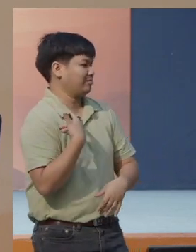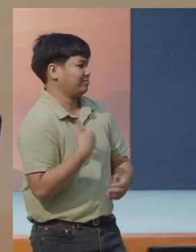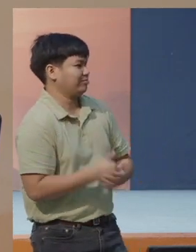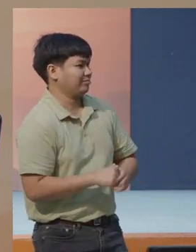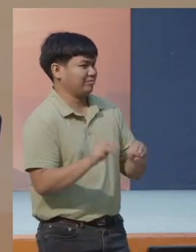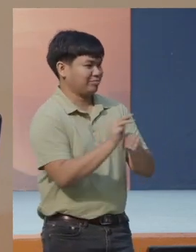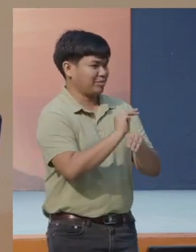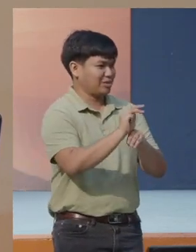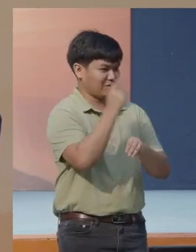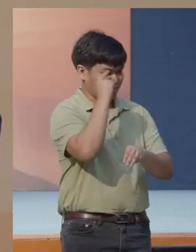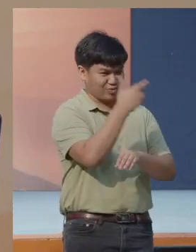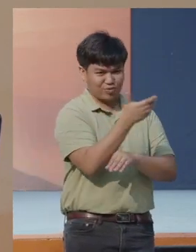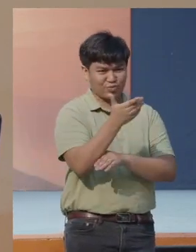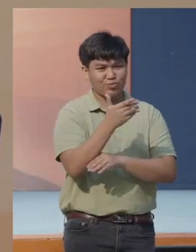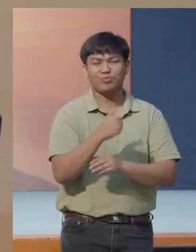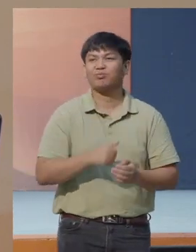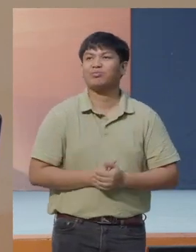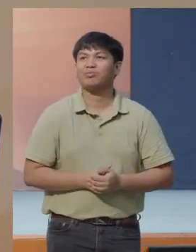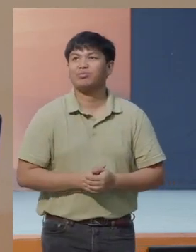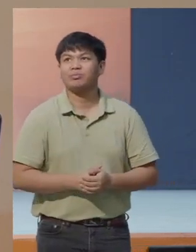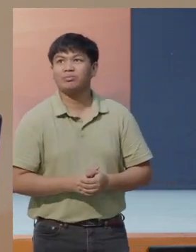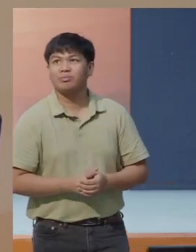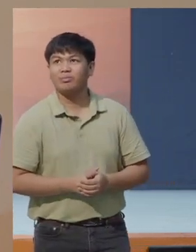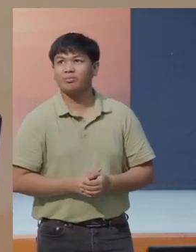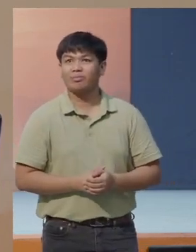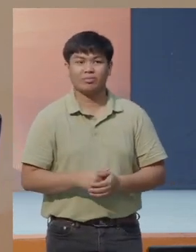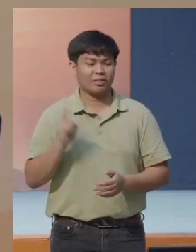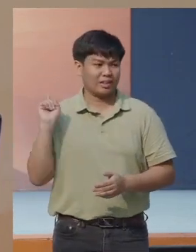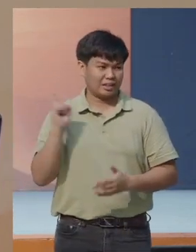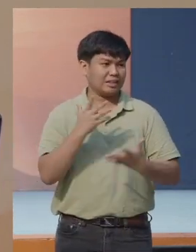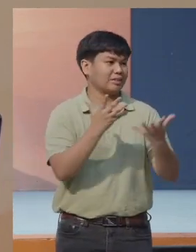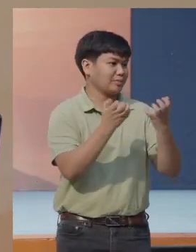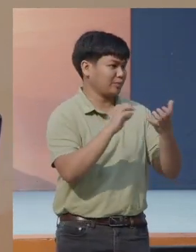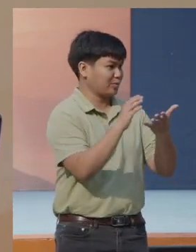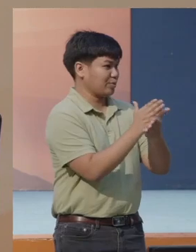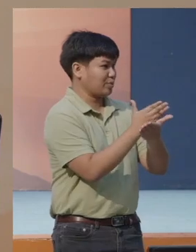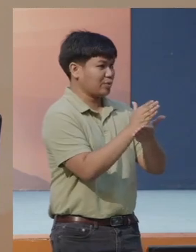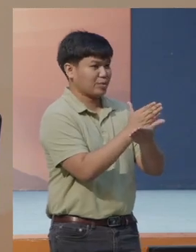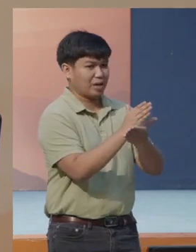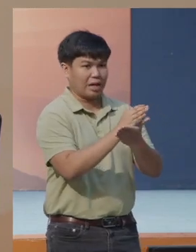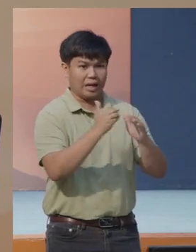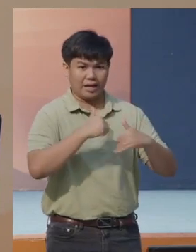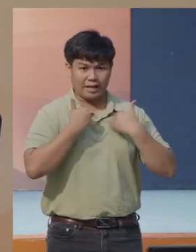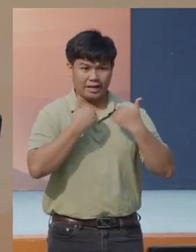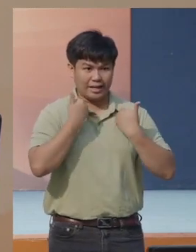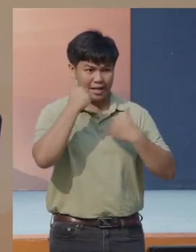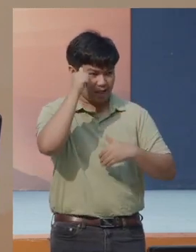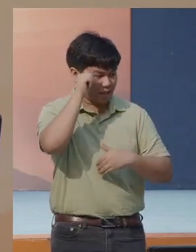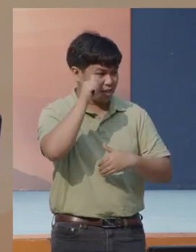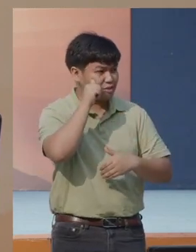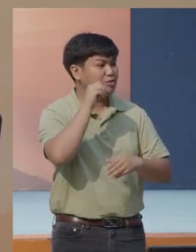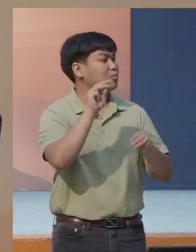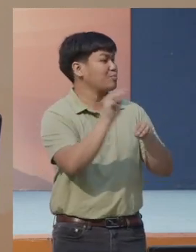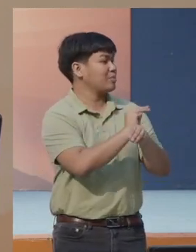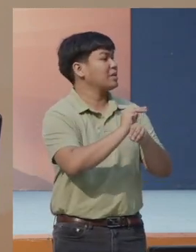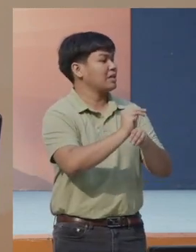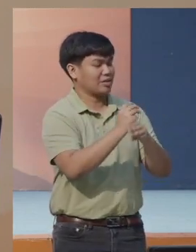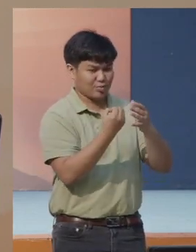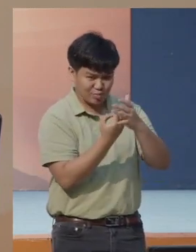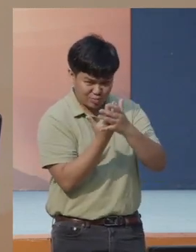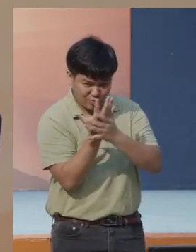meron tayo at marami pang iba. So, I want to share lang po na itong YA ministry po natin ay thriving